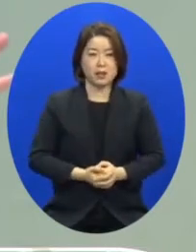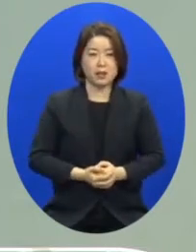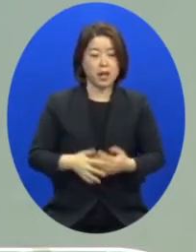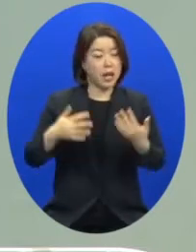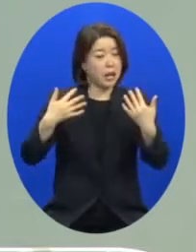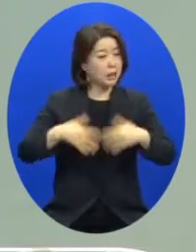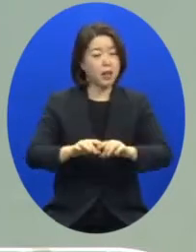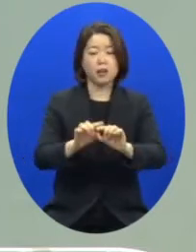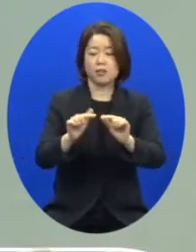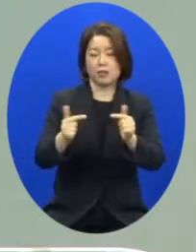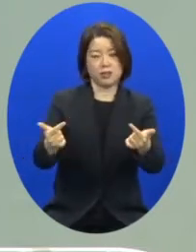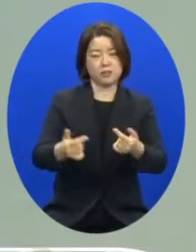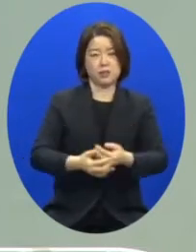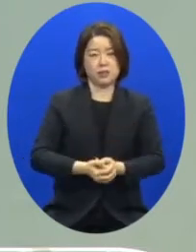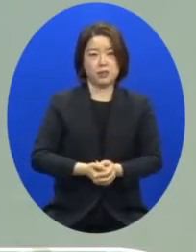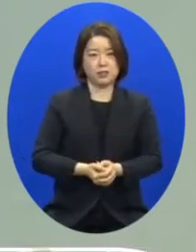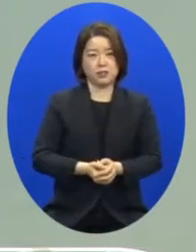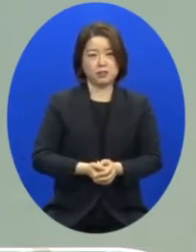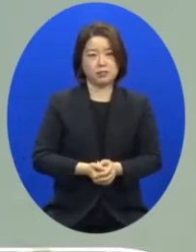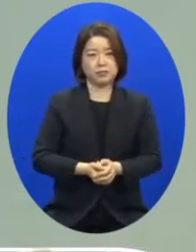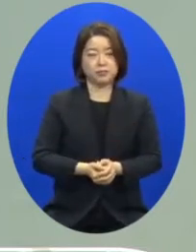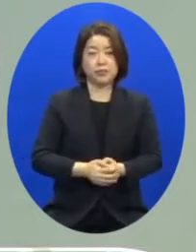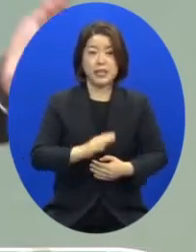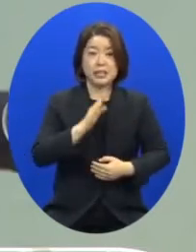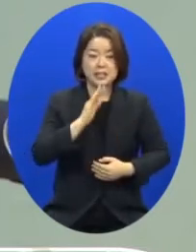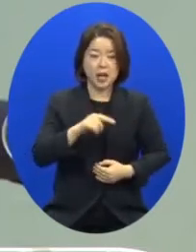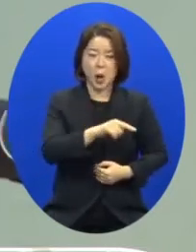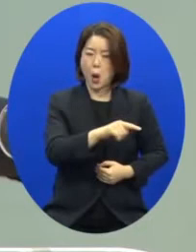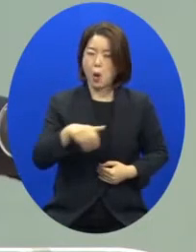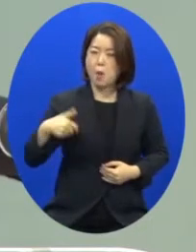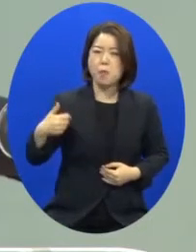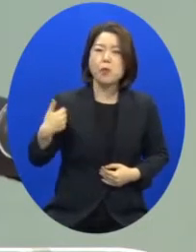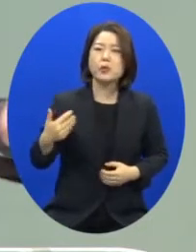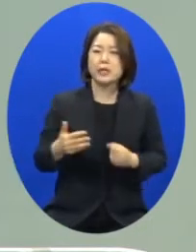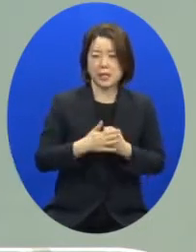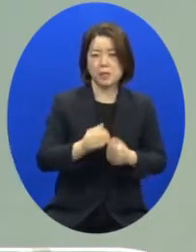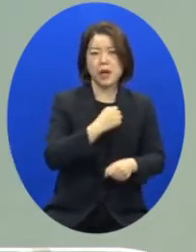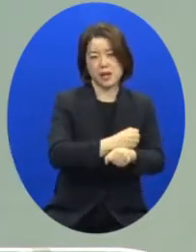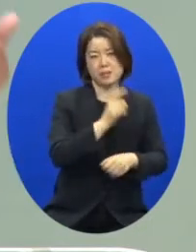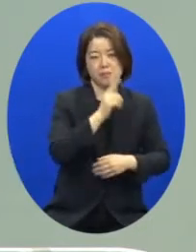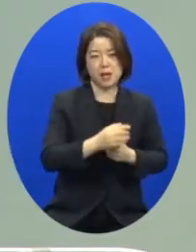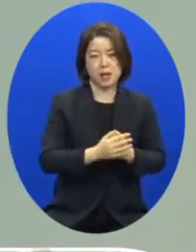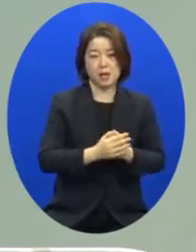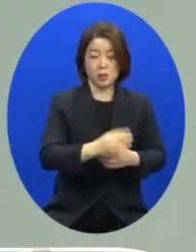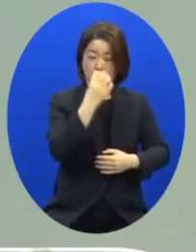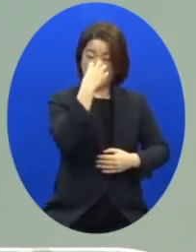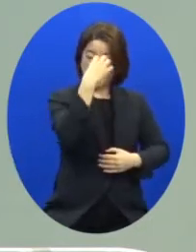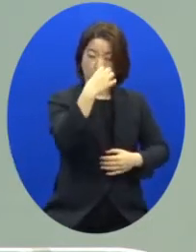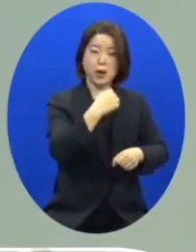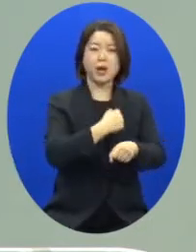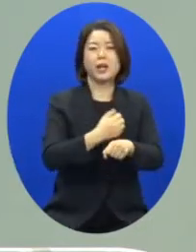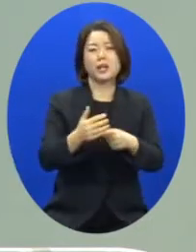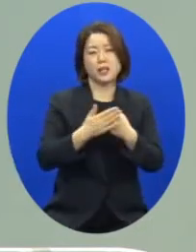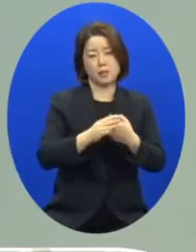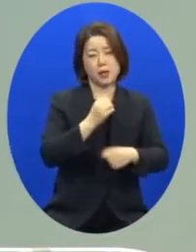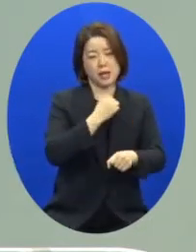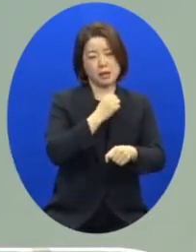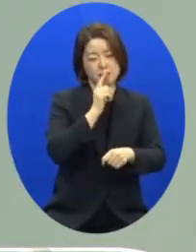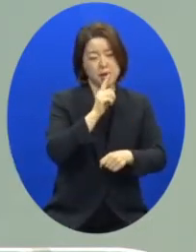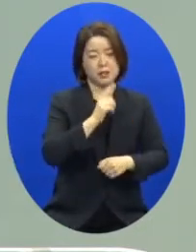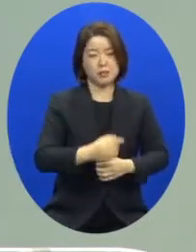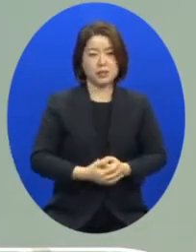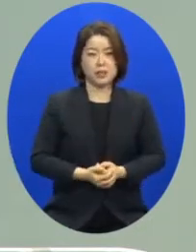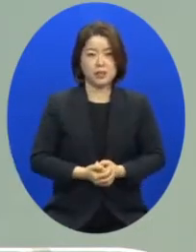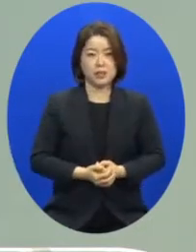나약한 게 아닙니다 사실은 몰라서 하는 이야기고 교만에서 아는 이야기입니다 여러분 이제